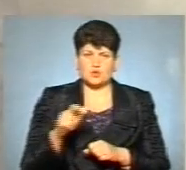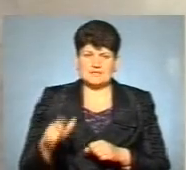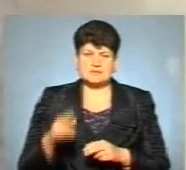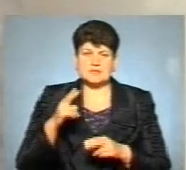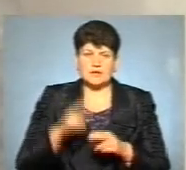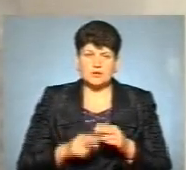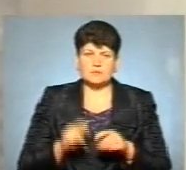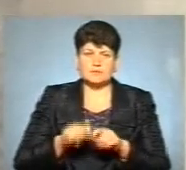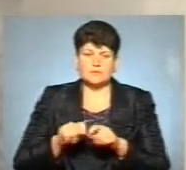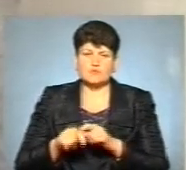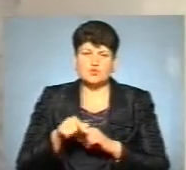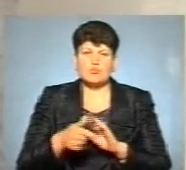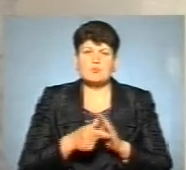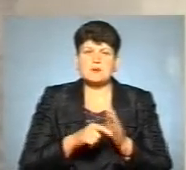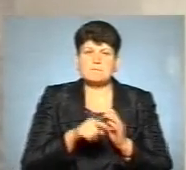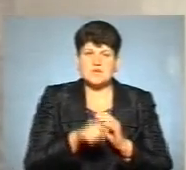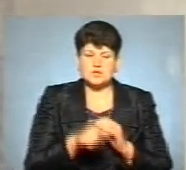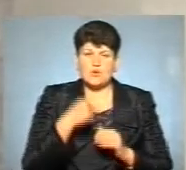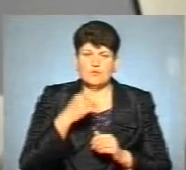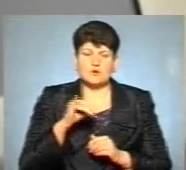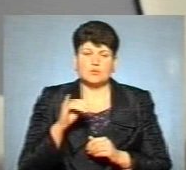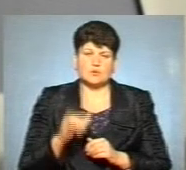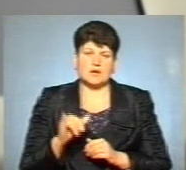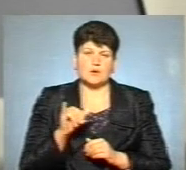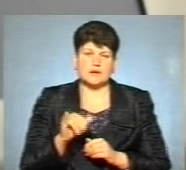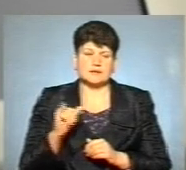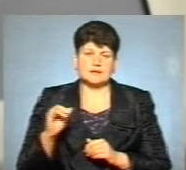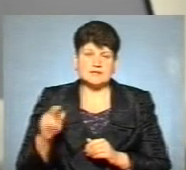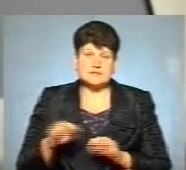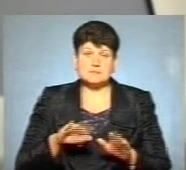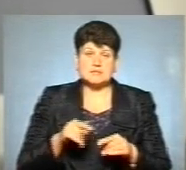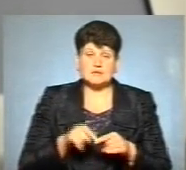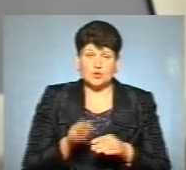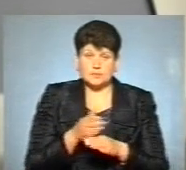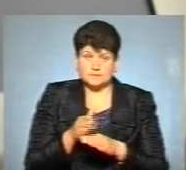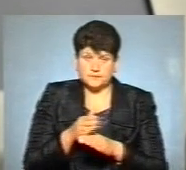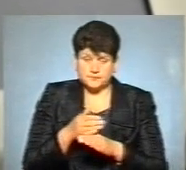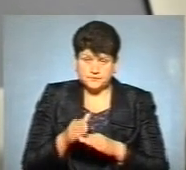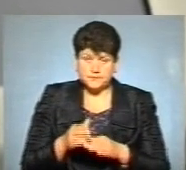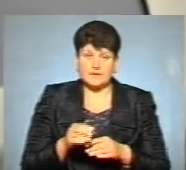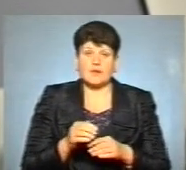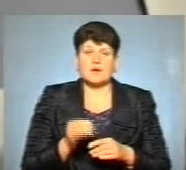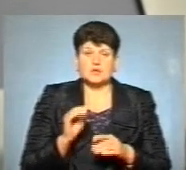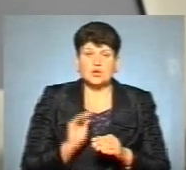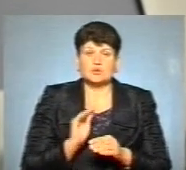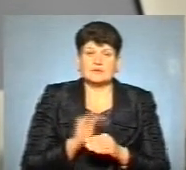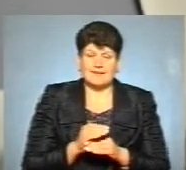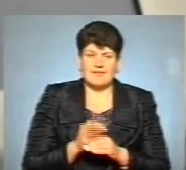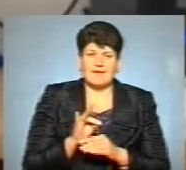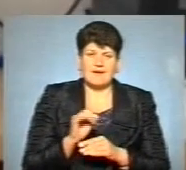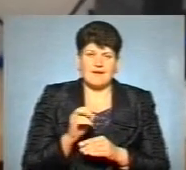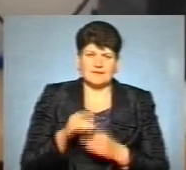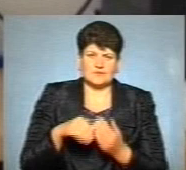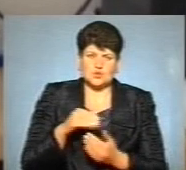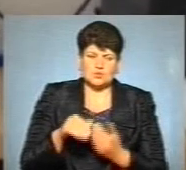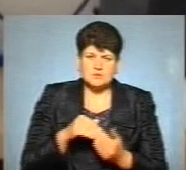Завершуватимуть дослідження в цьому приміщенні, каже Уляна Ільницька. Після того, як лікарі виділили рибонуклеїнову кислоту та додали до неї реакційну суміш,